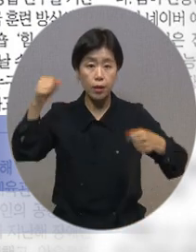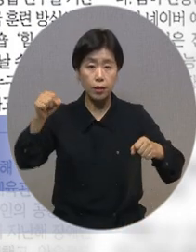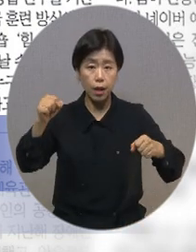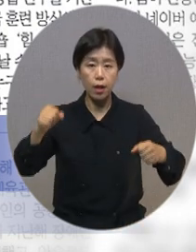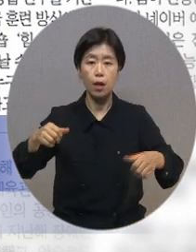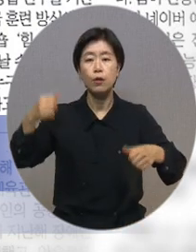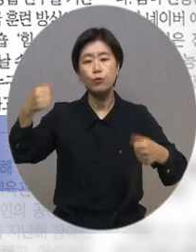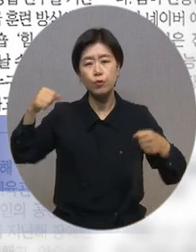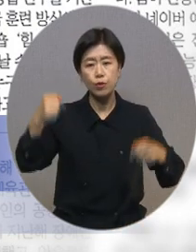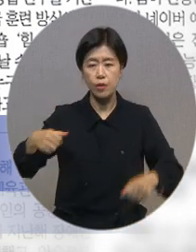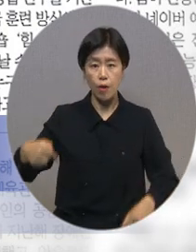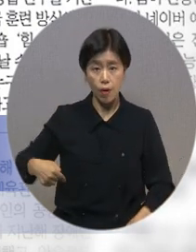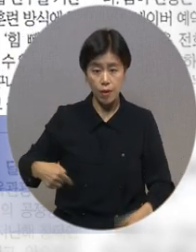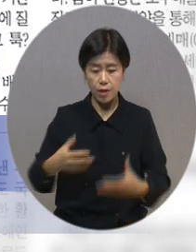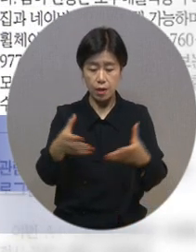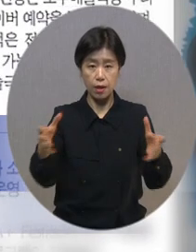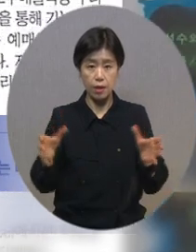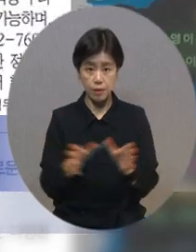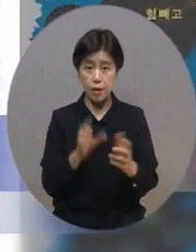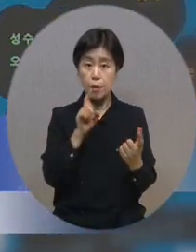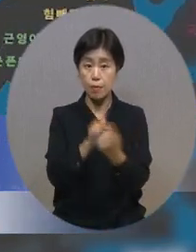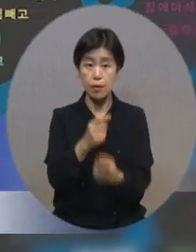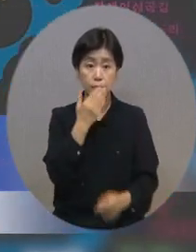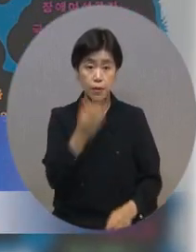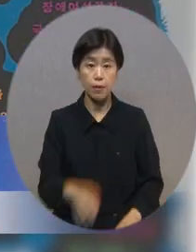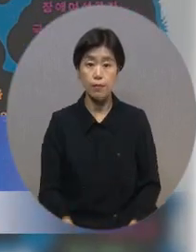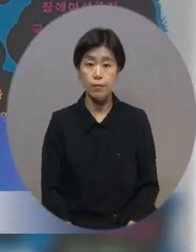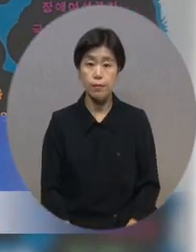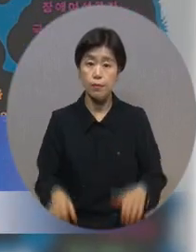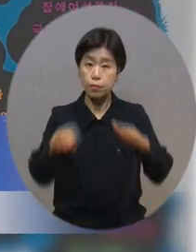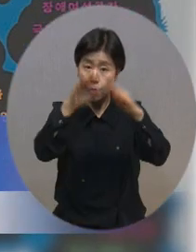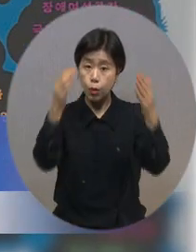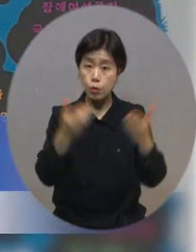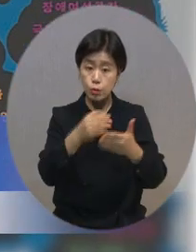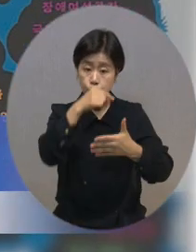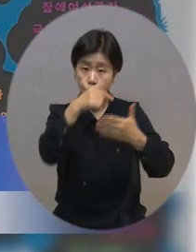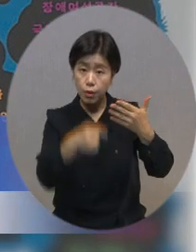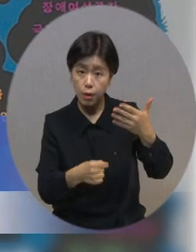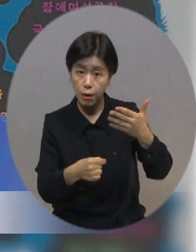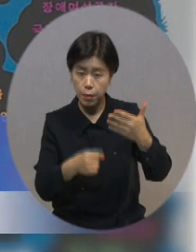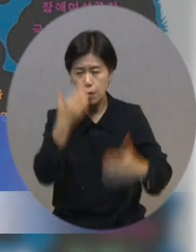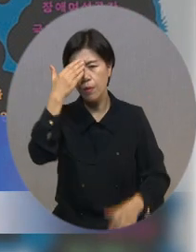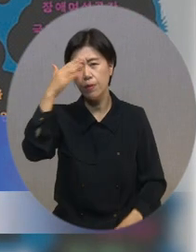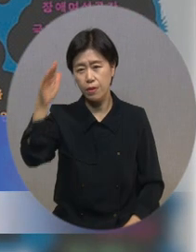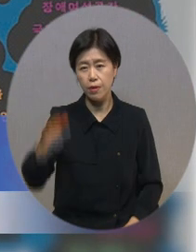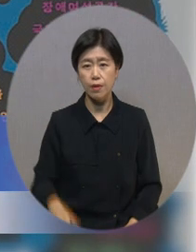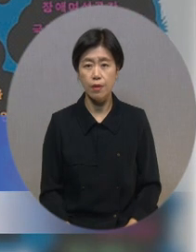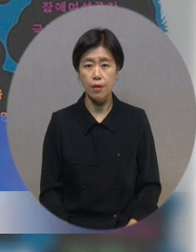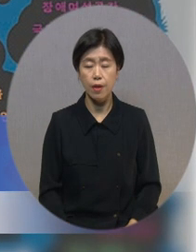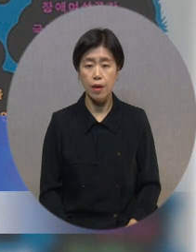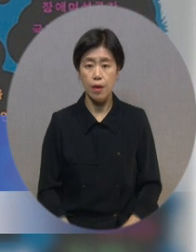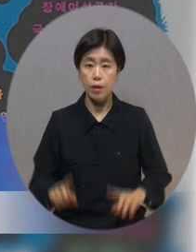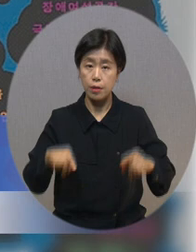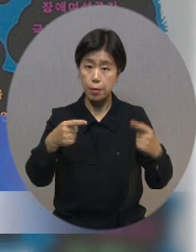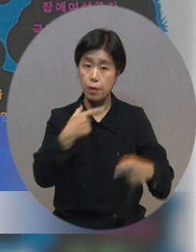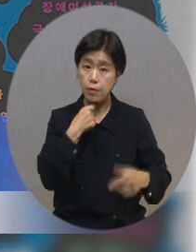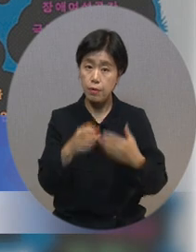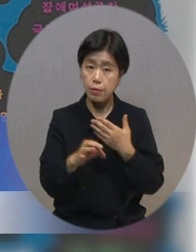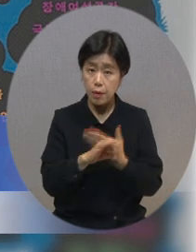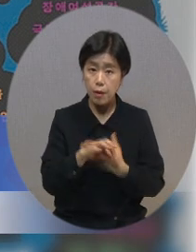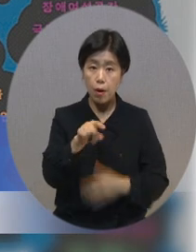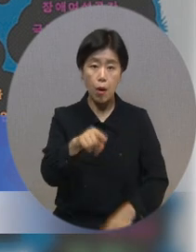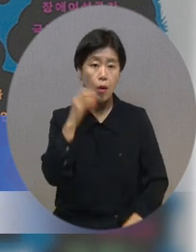춤추는 허리도 만날 수 있습니다 한편 모든 프로그램은 무료로 진행되고 참여 신청은 모두